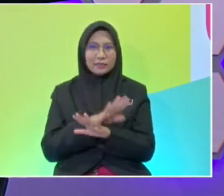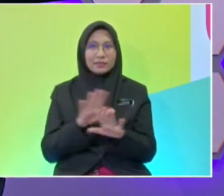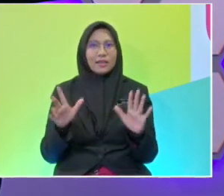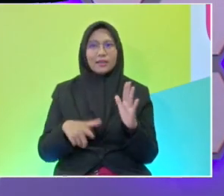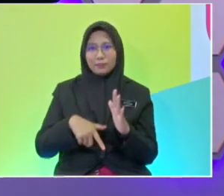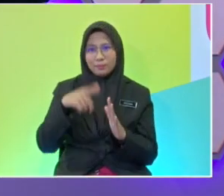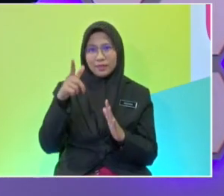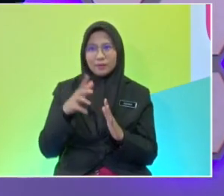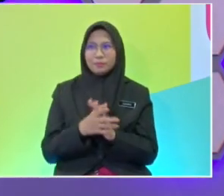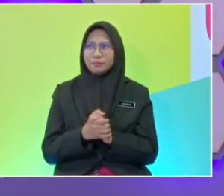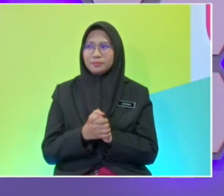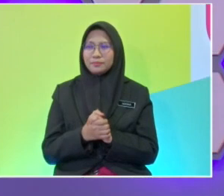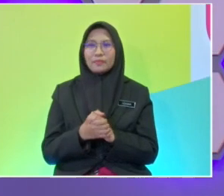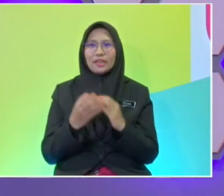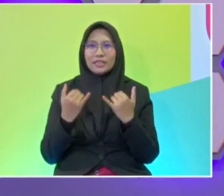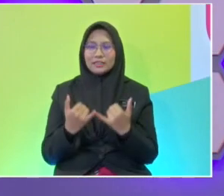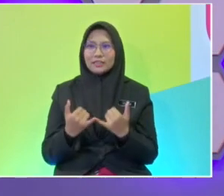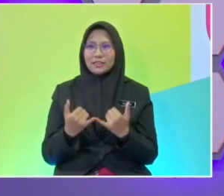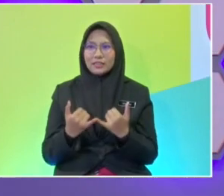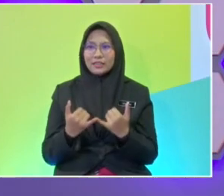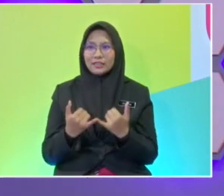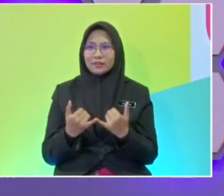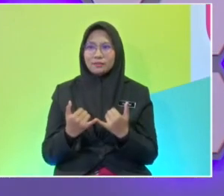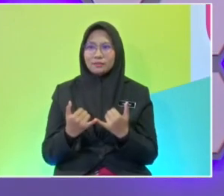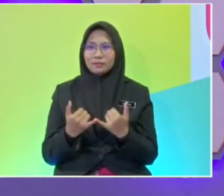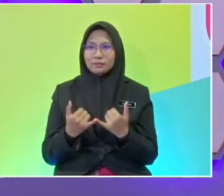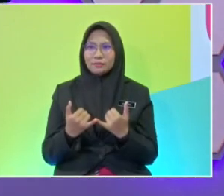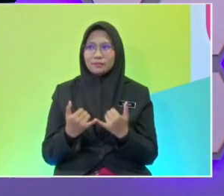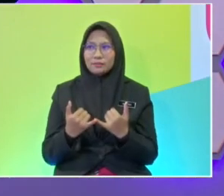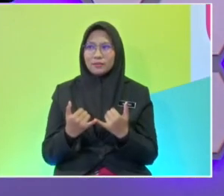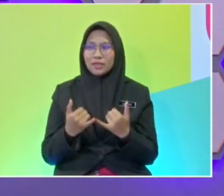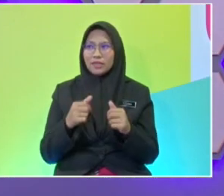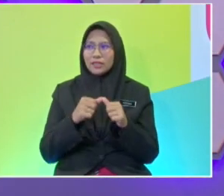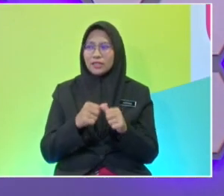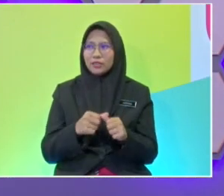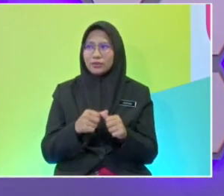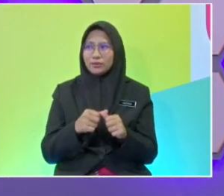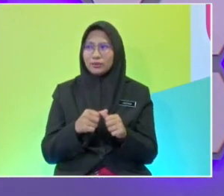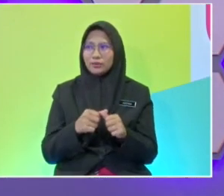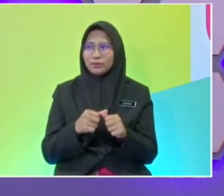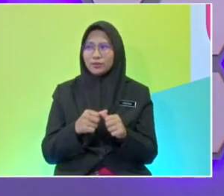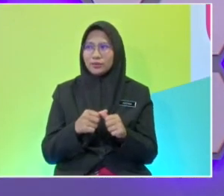Pak dan terbuka ini pun dia ada boruto mananya berdasarkan kepada